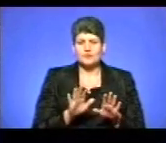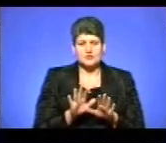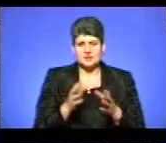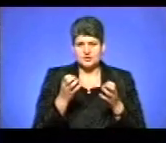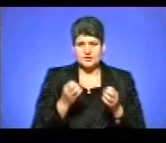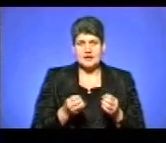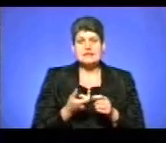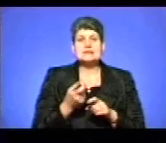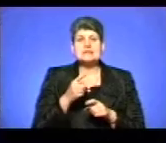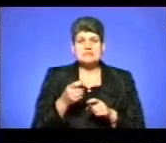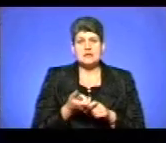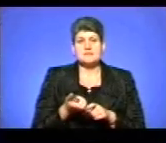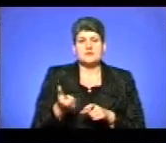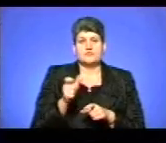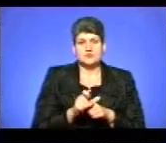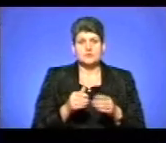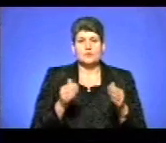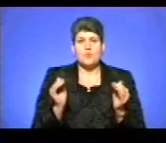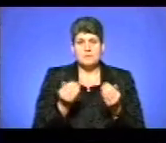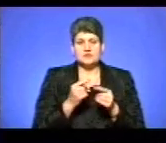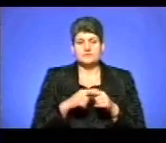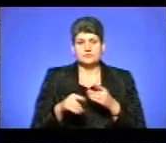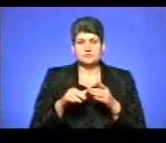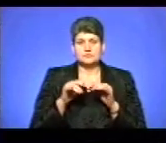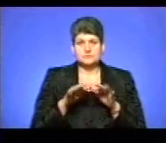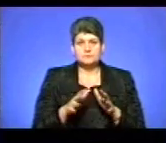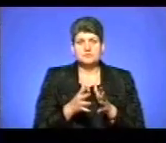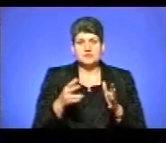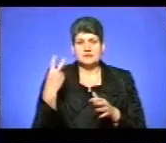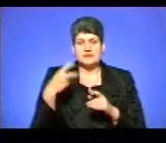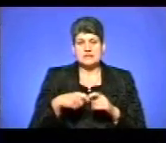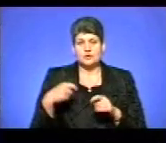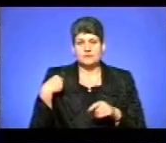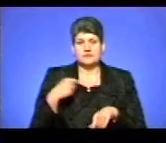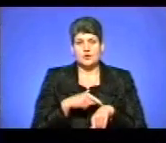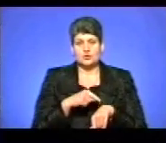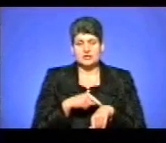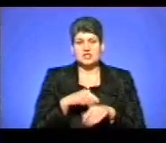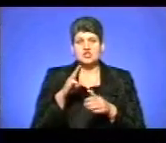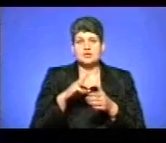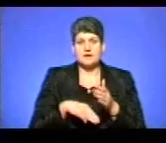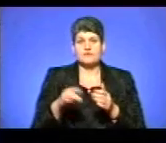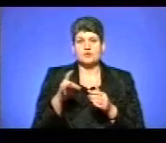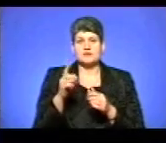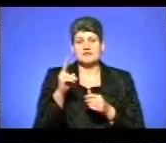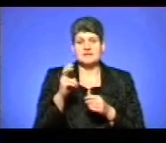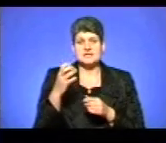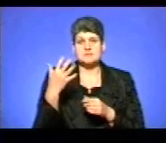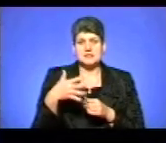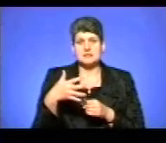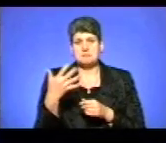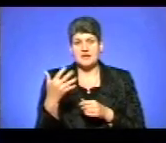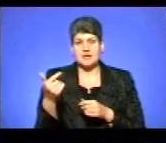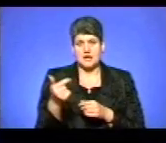що за перевищення обмежень швидкості руху більше як на 20 км за годину штраф у розмірі 255